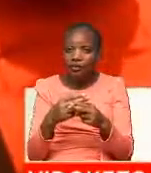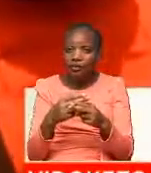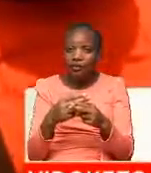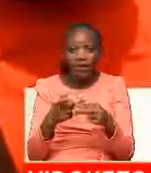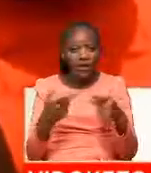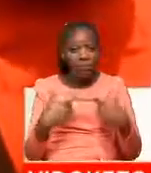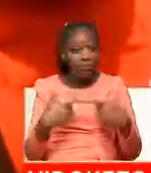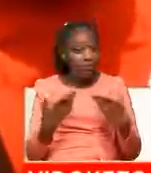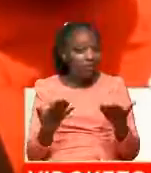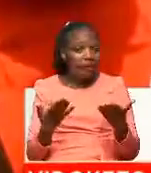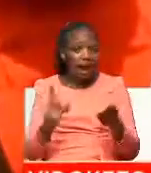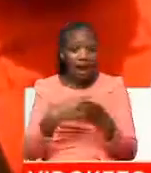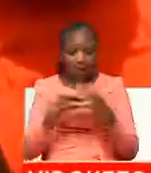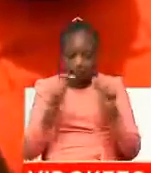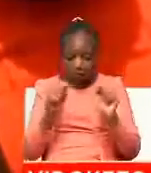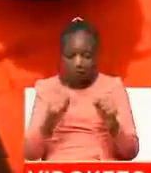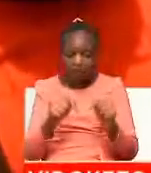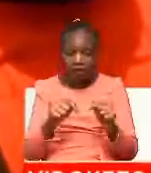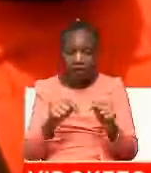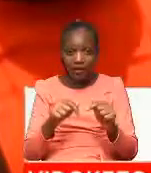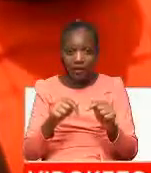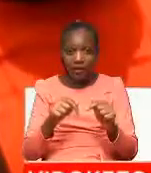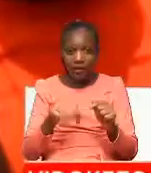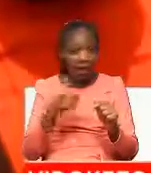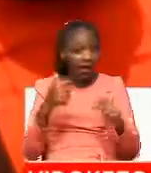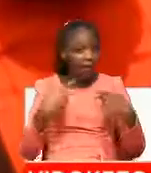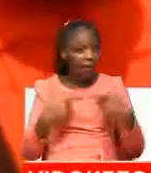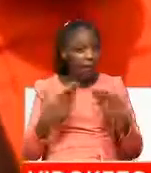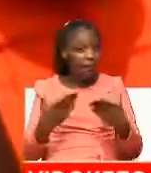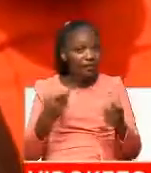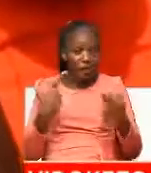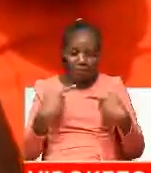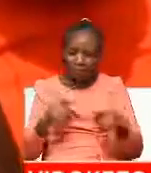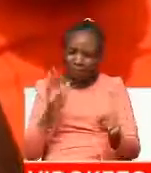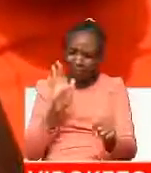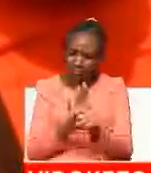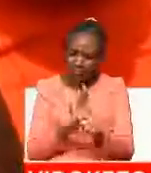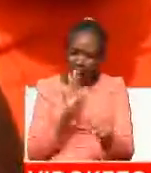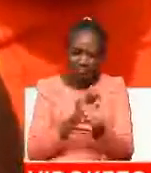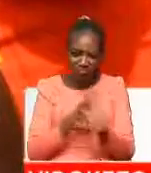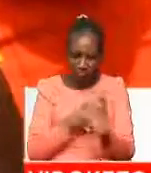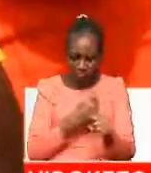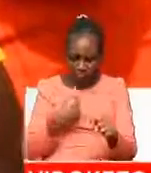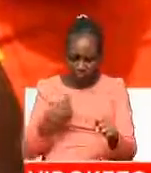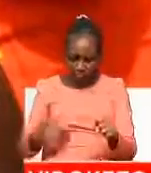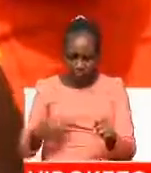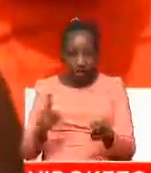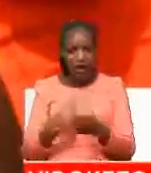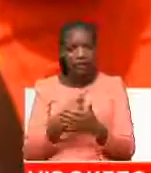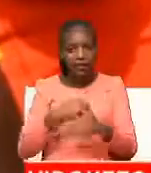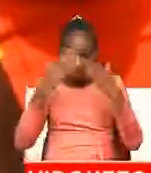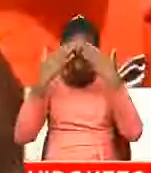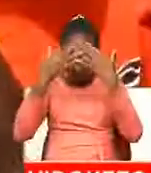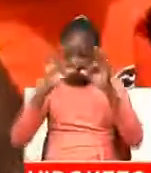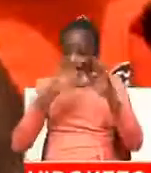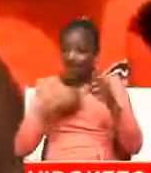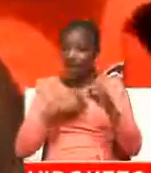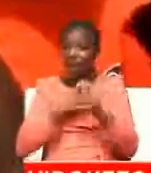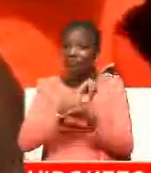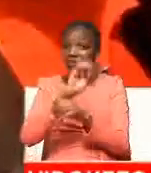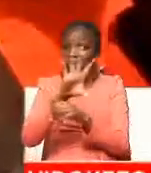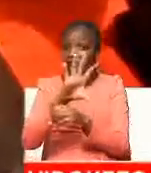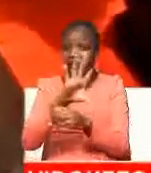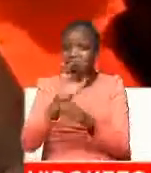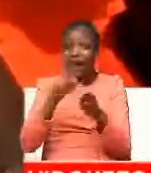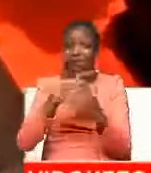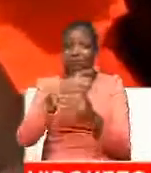jana. Tena leo wameleta dori tatu. Watu wamejaa hapa. Na sisi hao watu hatuwajui kama wako na corona ama wana. Tumeenda paka